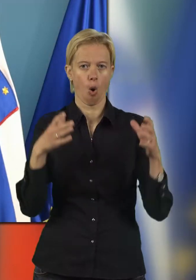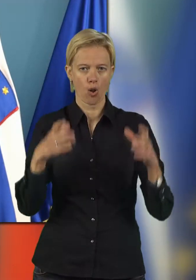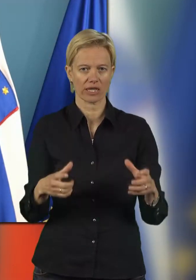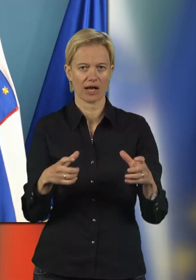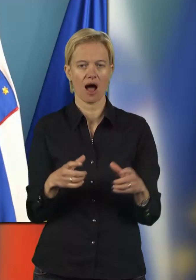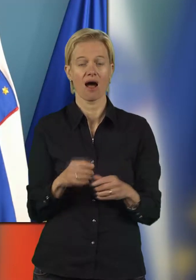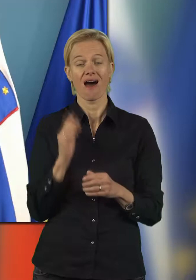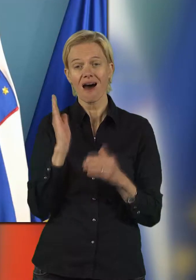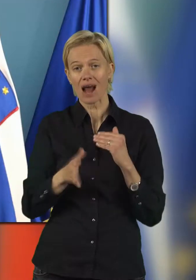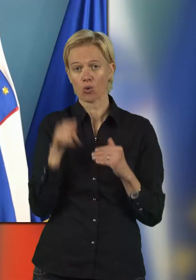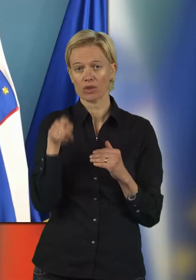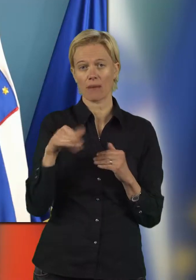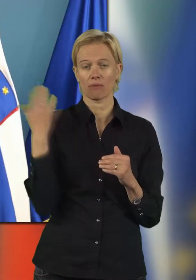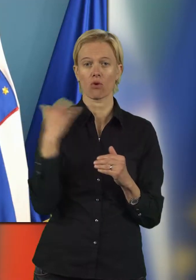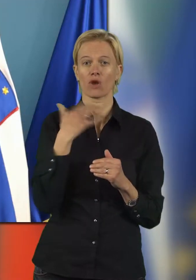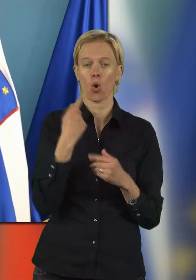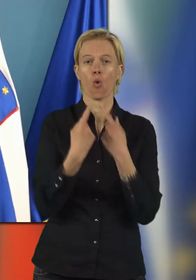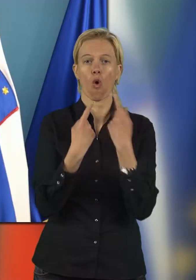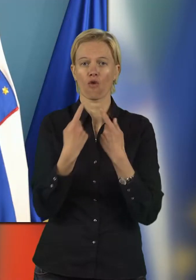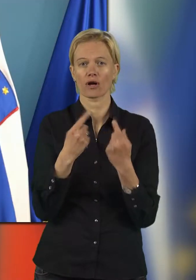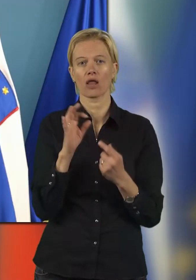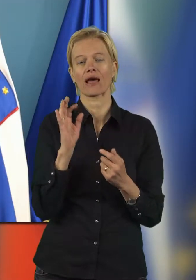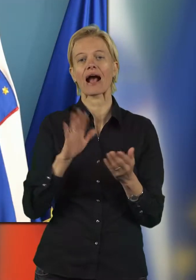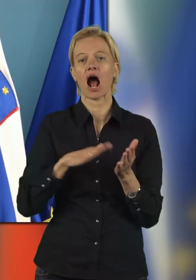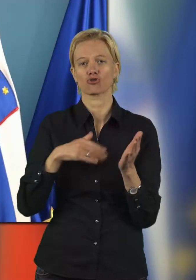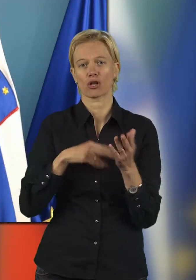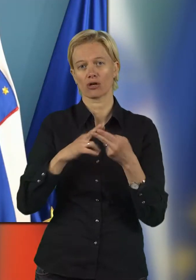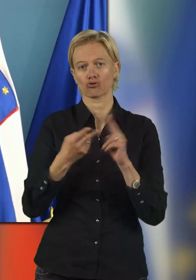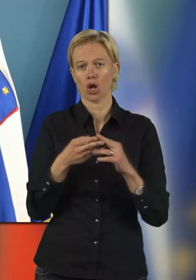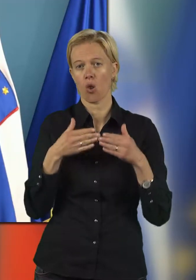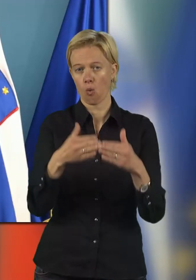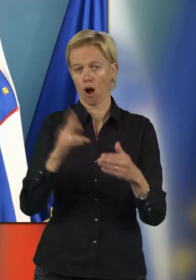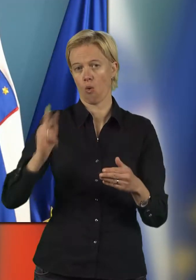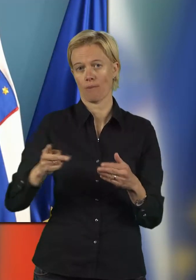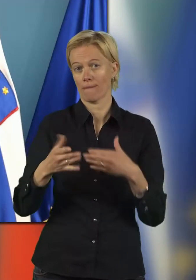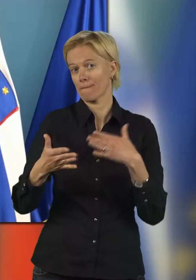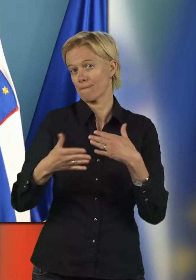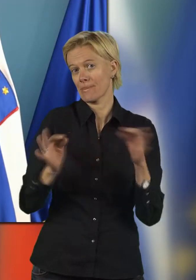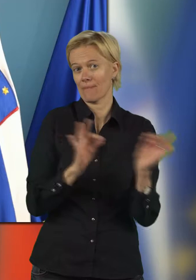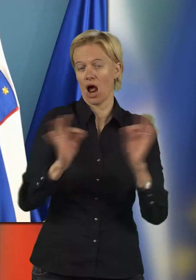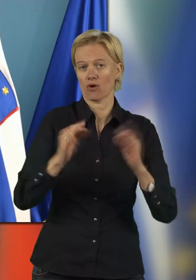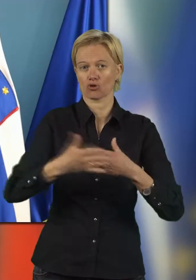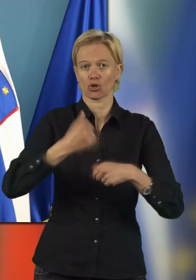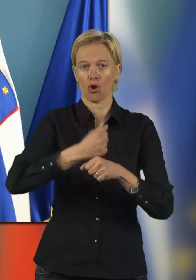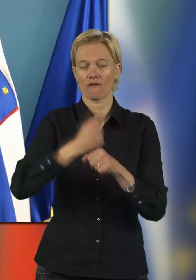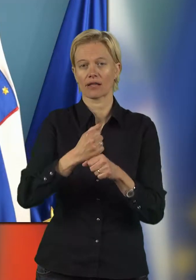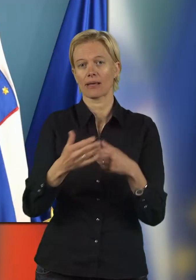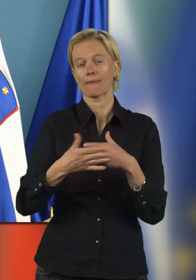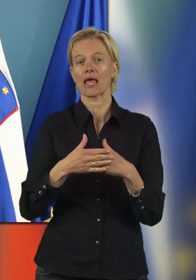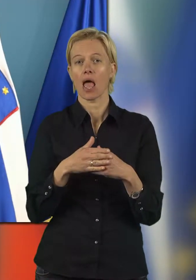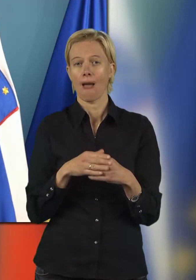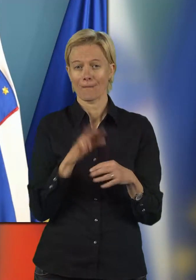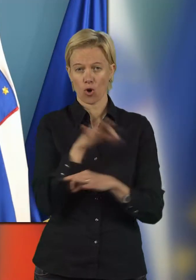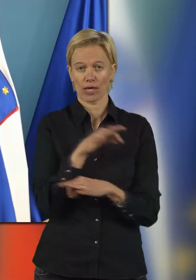Slovenskega državnega holdinga in ravno tam je bilo tudi govora o tem, na kakšen način je pravzaprav Luka Koper pripravljena